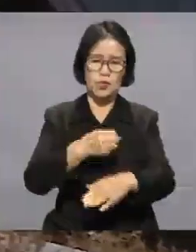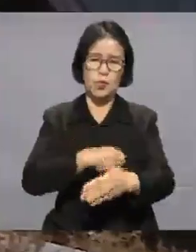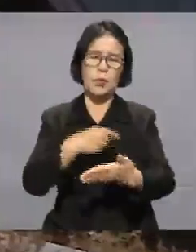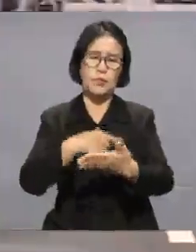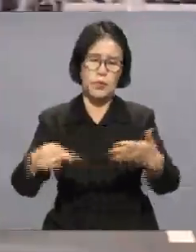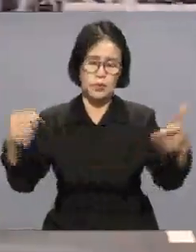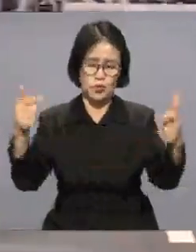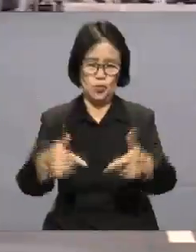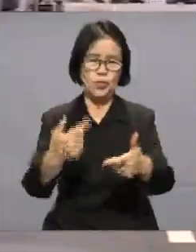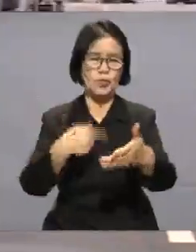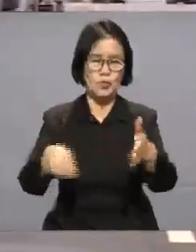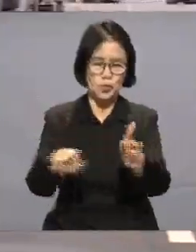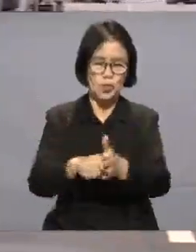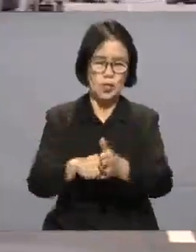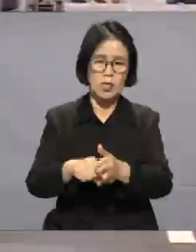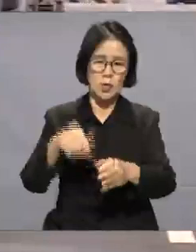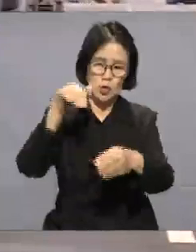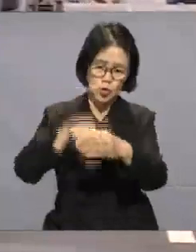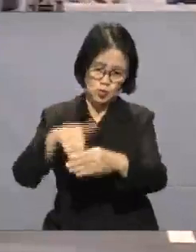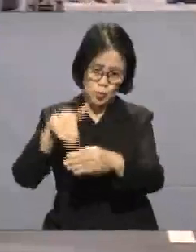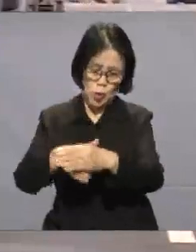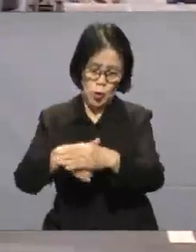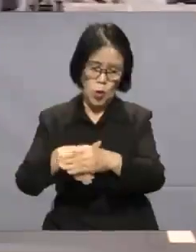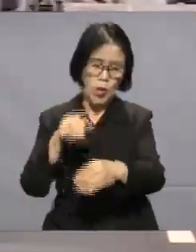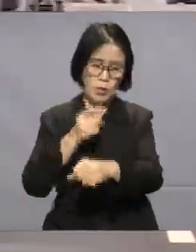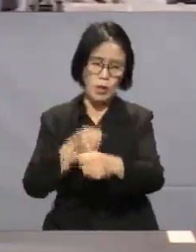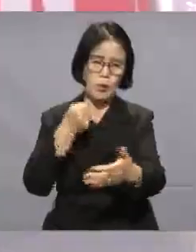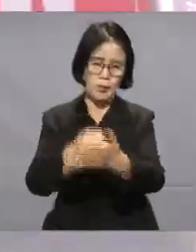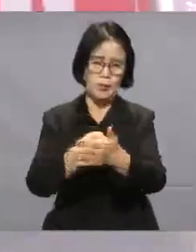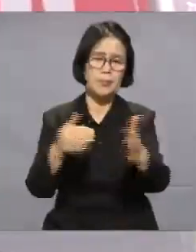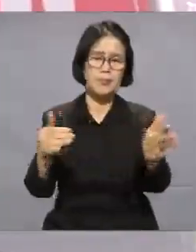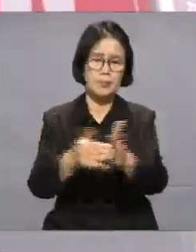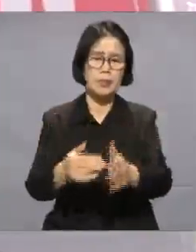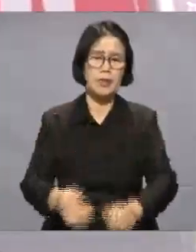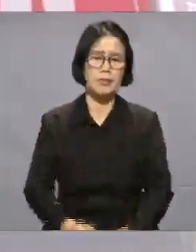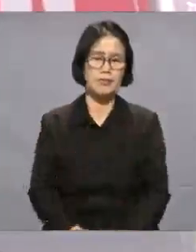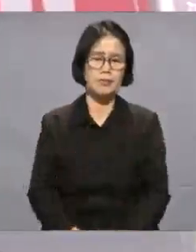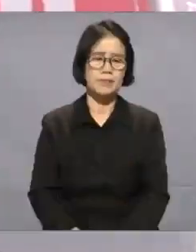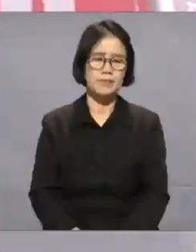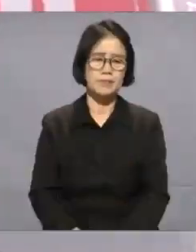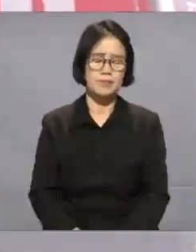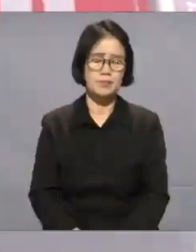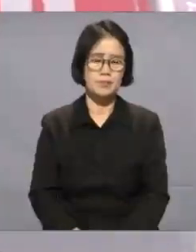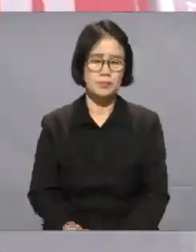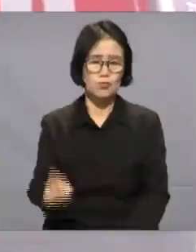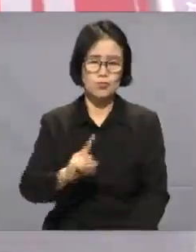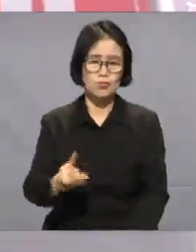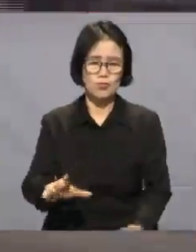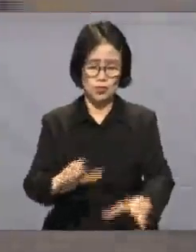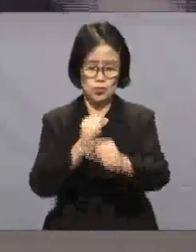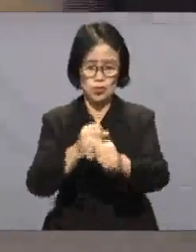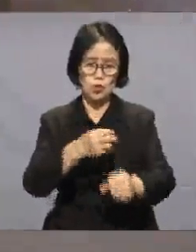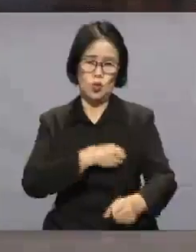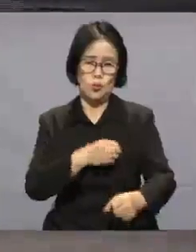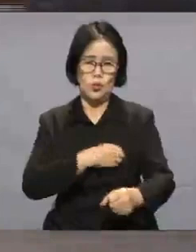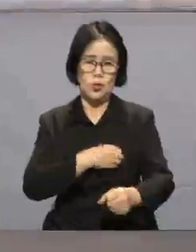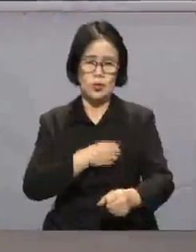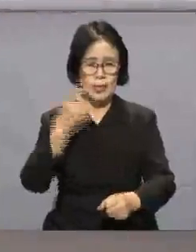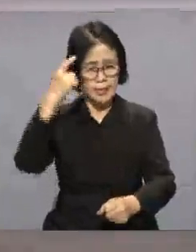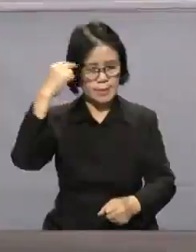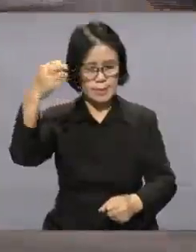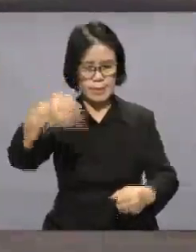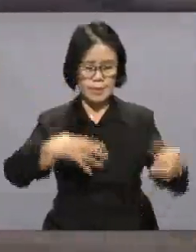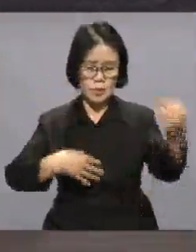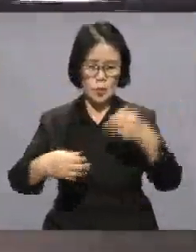피해를 최소화하기 위해 총투표라는 결정을 내린 겁니다 어쨌든 핵심을 조합원들의 그